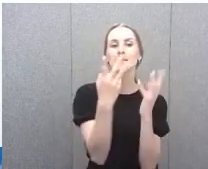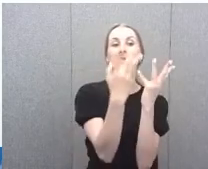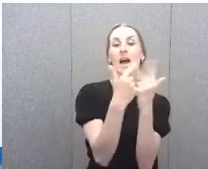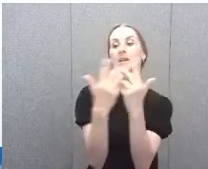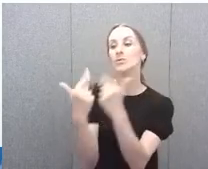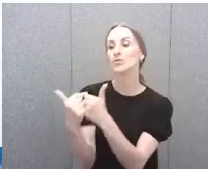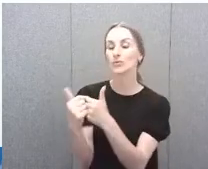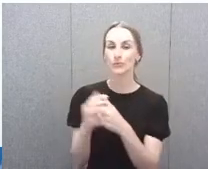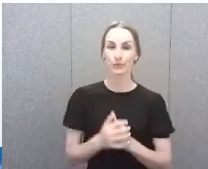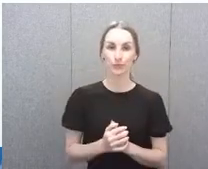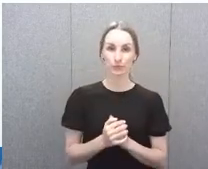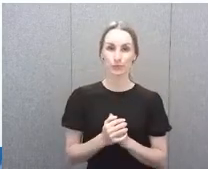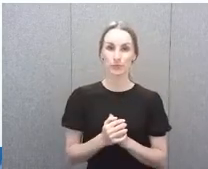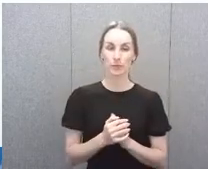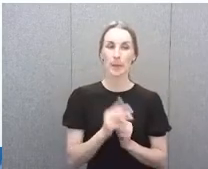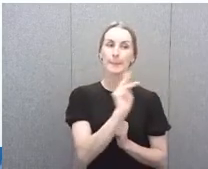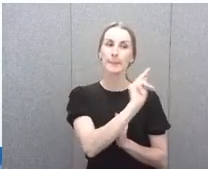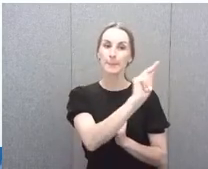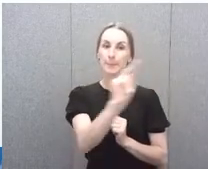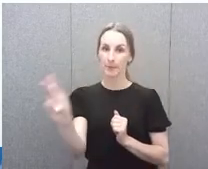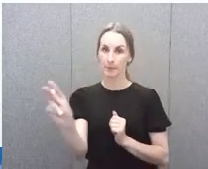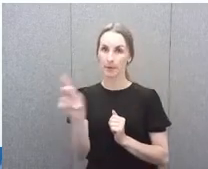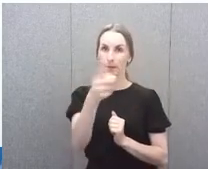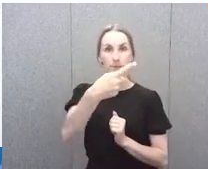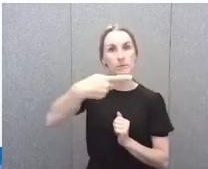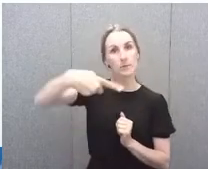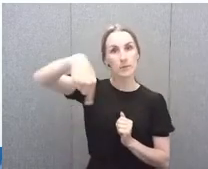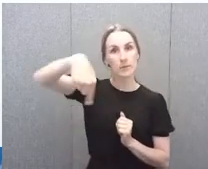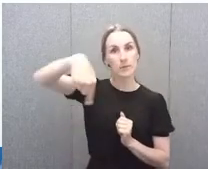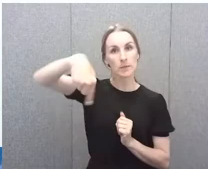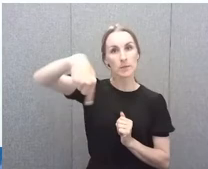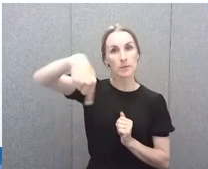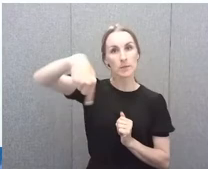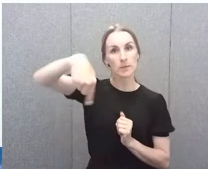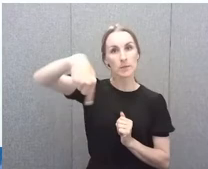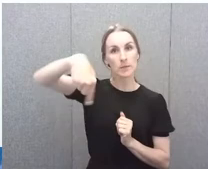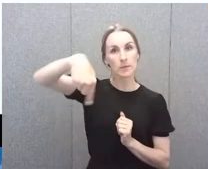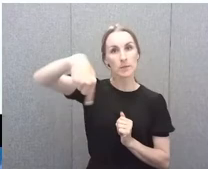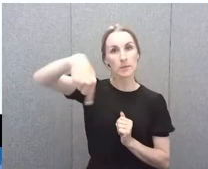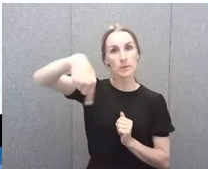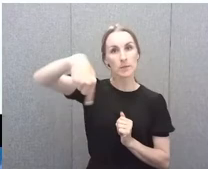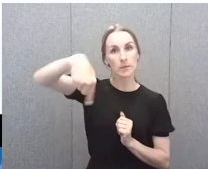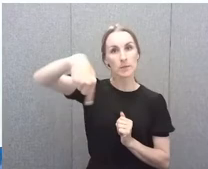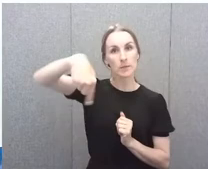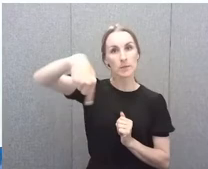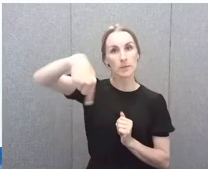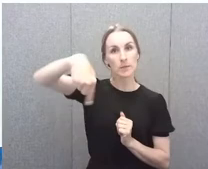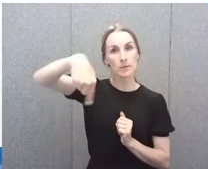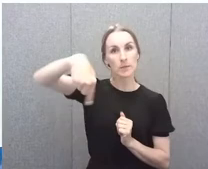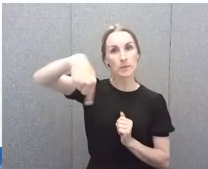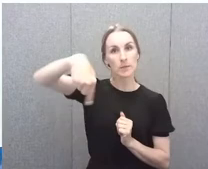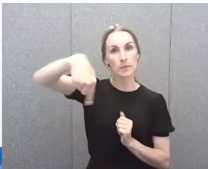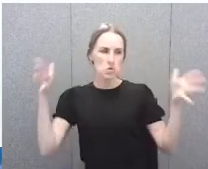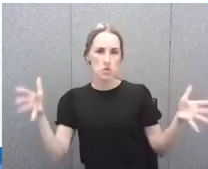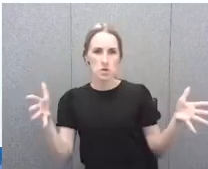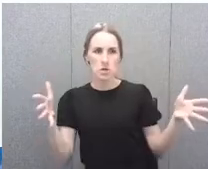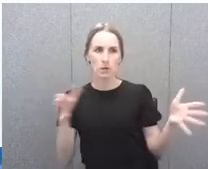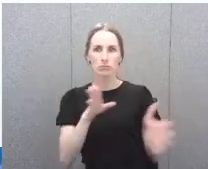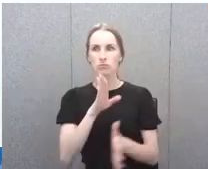с нескольких цифр. И хочу напомнить нам всем, что в